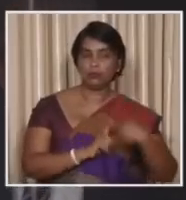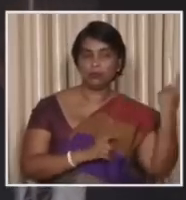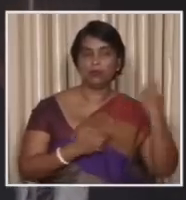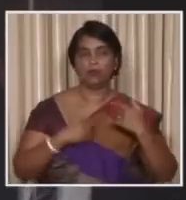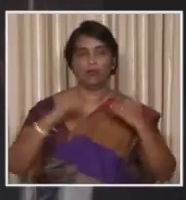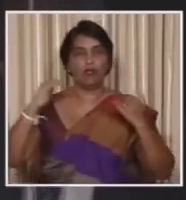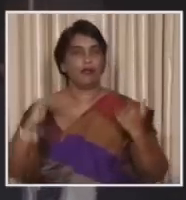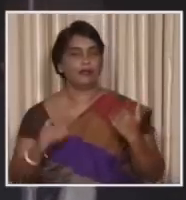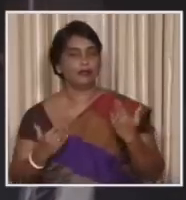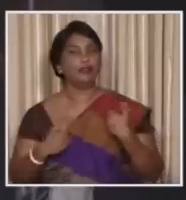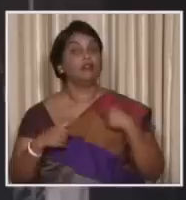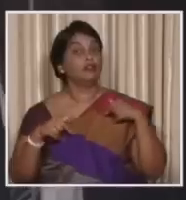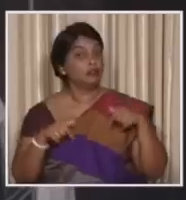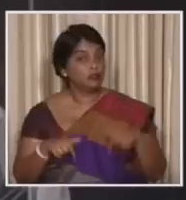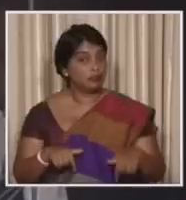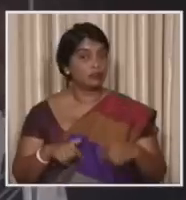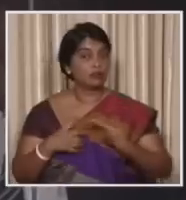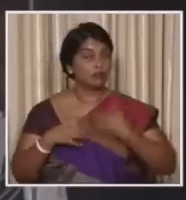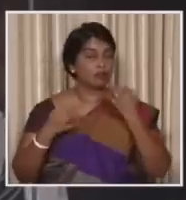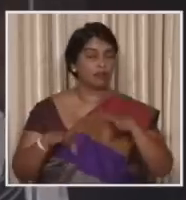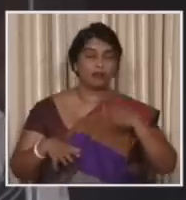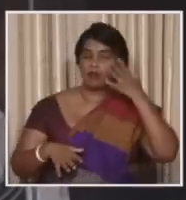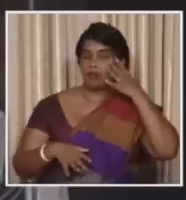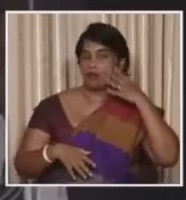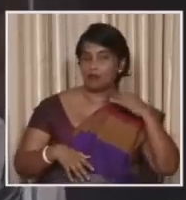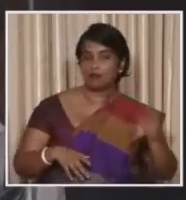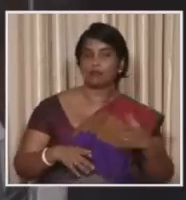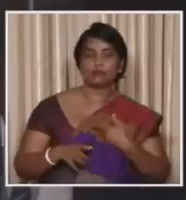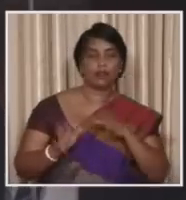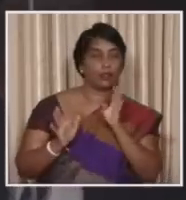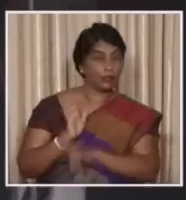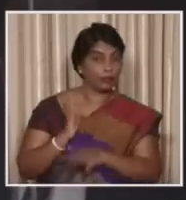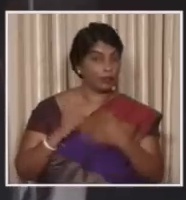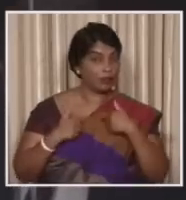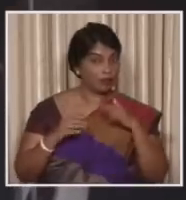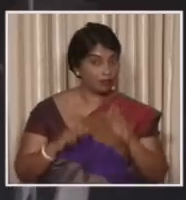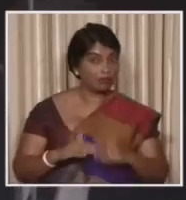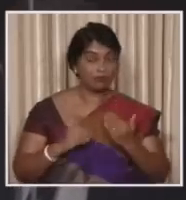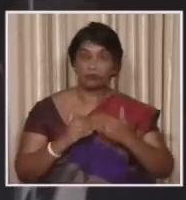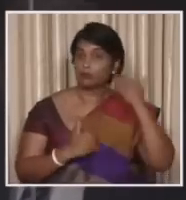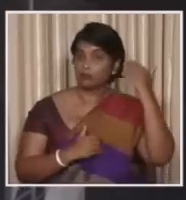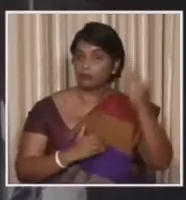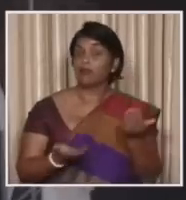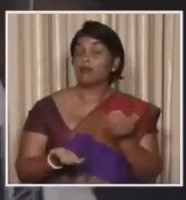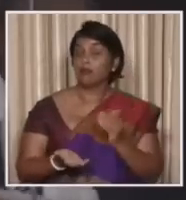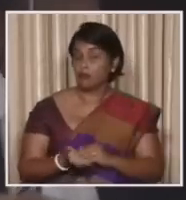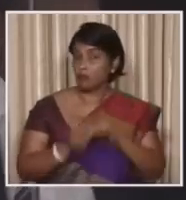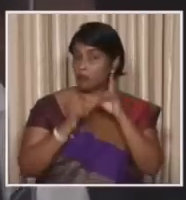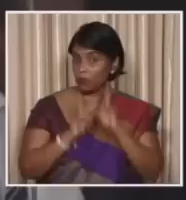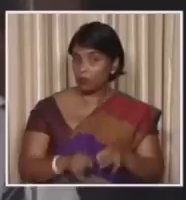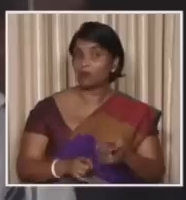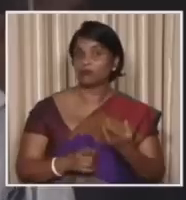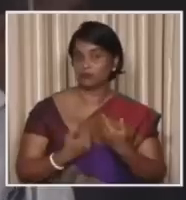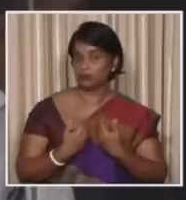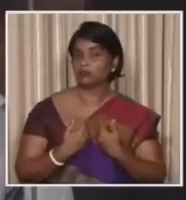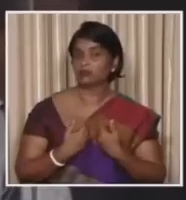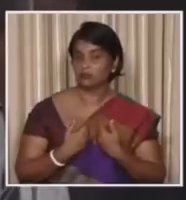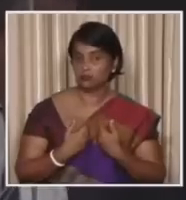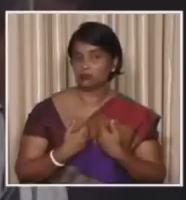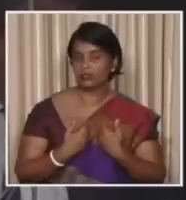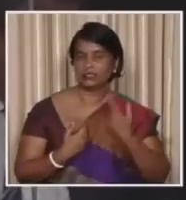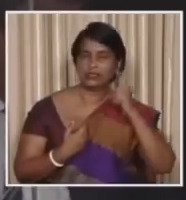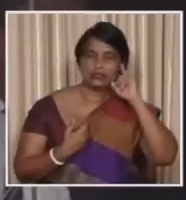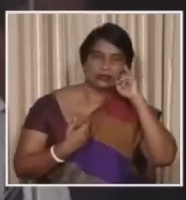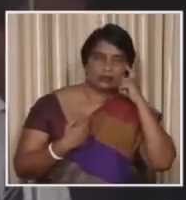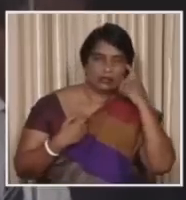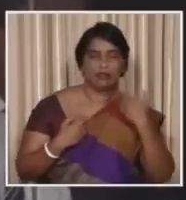වුණේ දැනුත් මේවා අතහැරලා අමතක කළා මේවා නිග්ලෙක් කළා හිටියොත් කාඩා හරි නැවතත් මේවා ගැන අපට පසුතැවෙන්න